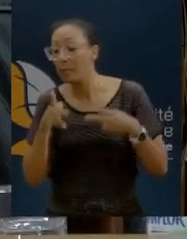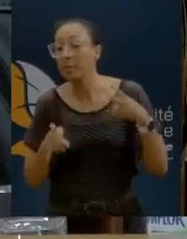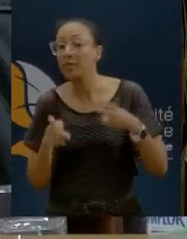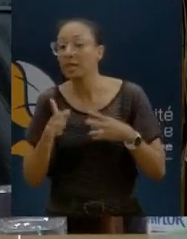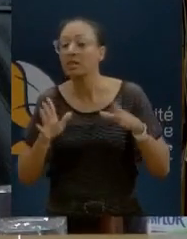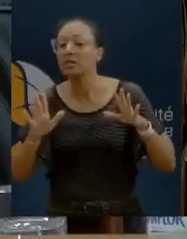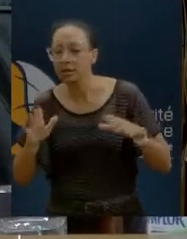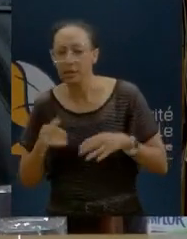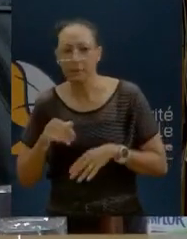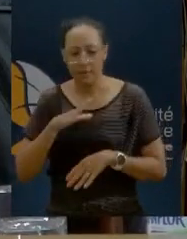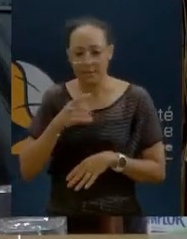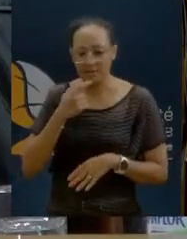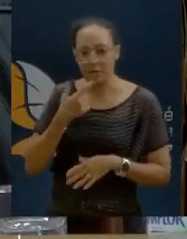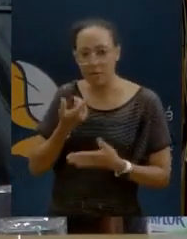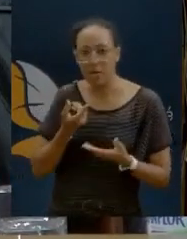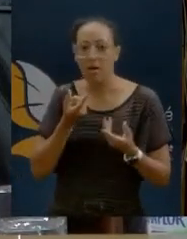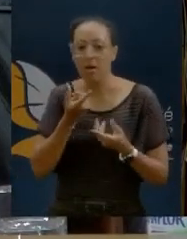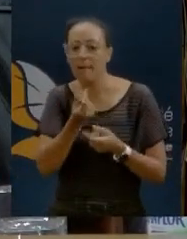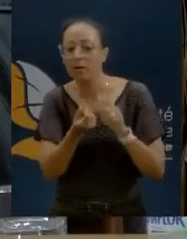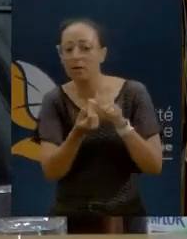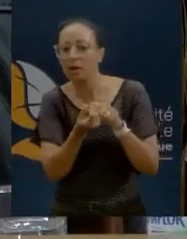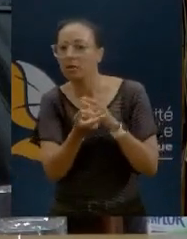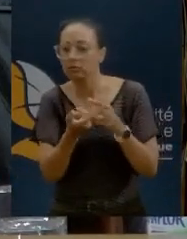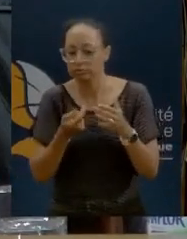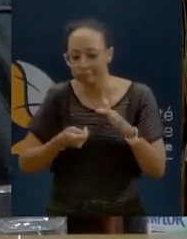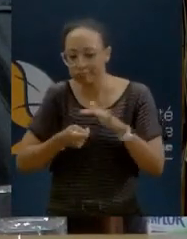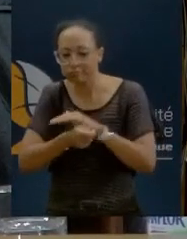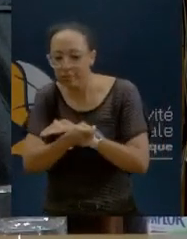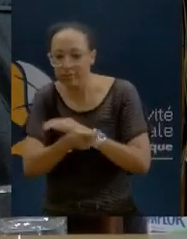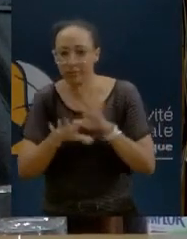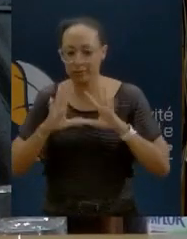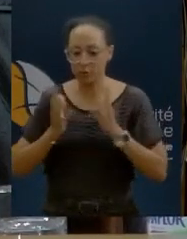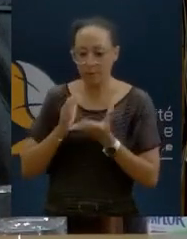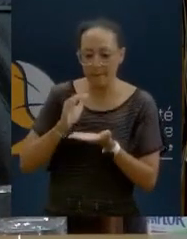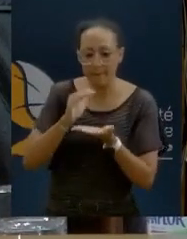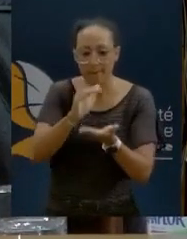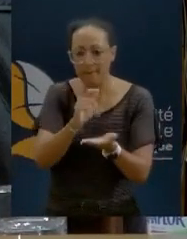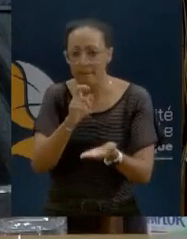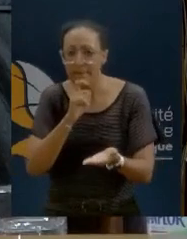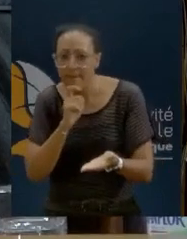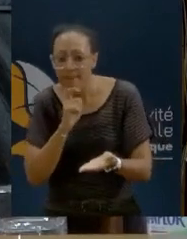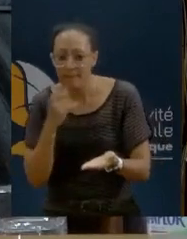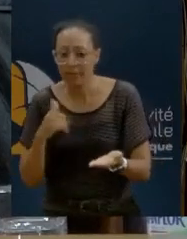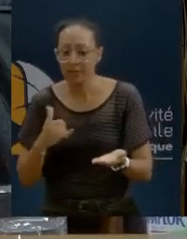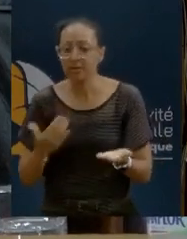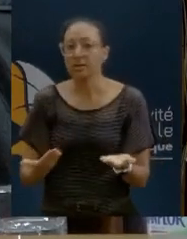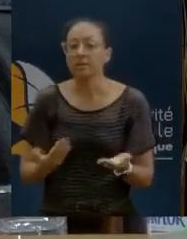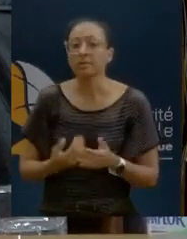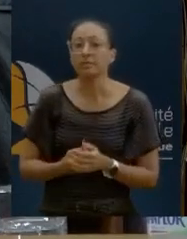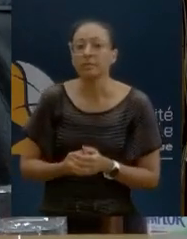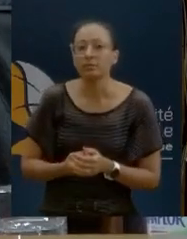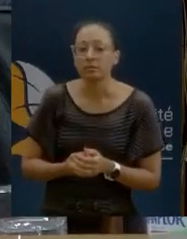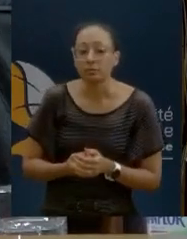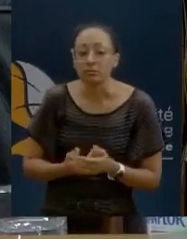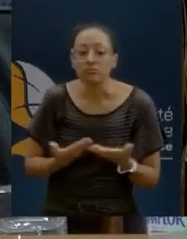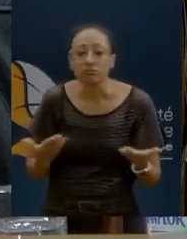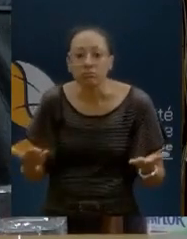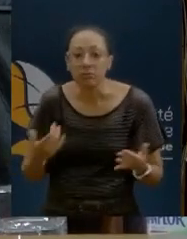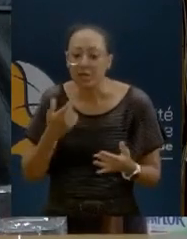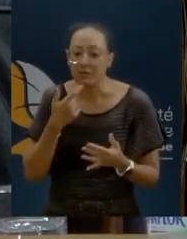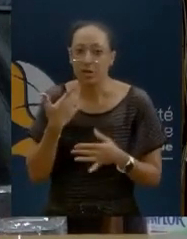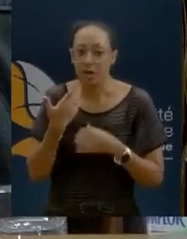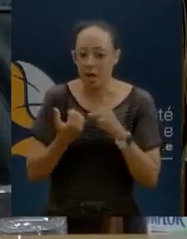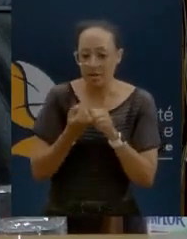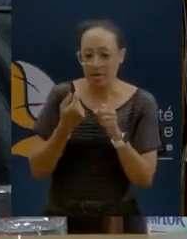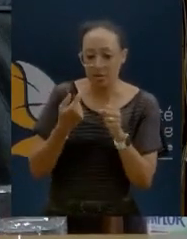mais le prestataire n'aura toujours pas perçu toute cette somme qu'il a avancée. Alors, l'avenant pour 2025,